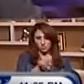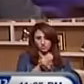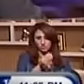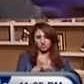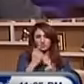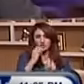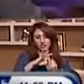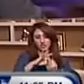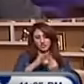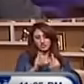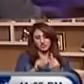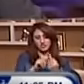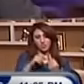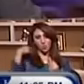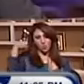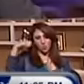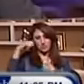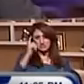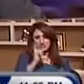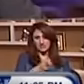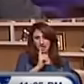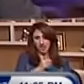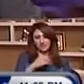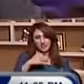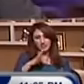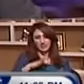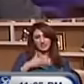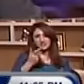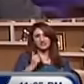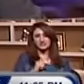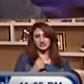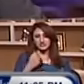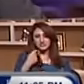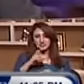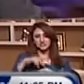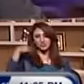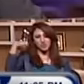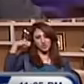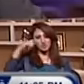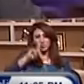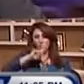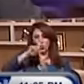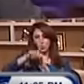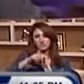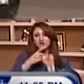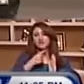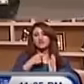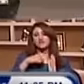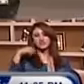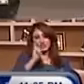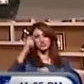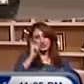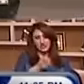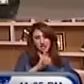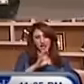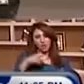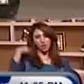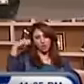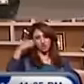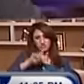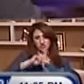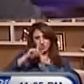حاجه من الثلاثه، يا اما وزير تعليم يا اما رئيس وزراء يا اما اللي فوقيه بقى. ده طموحك صح. وزير تعليم، رئيس وزراء،